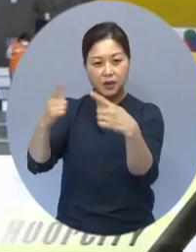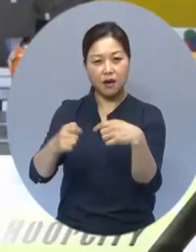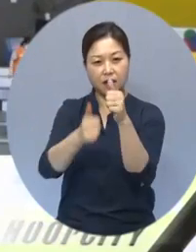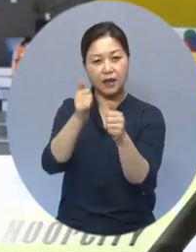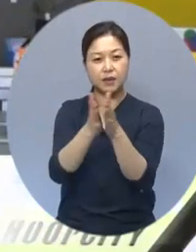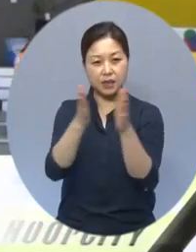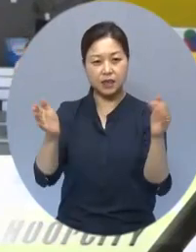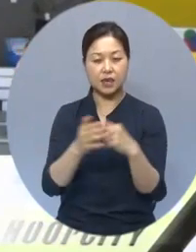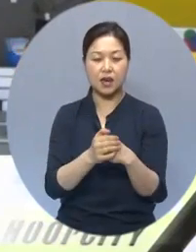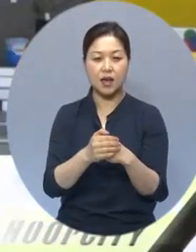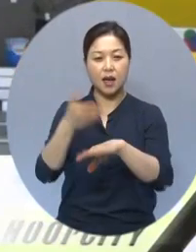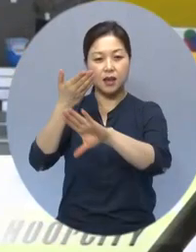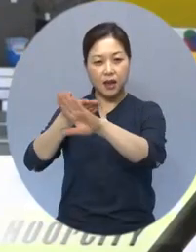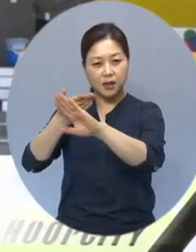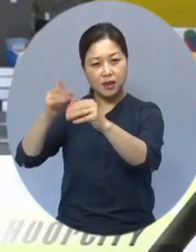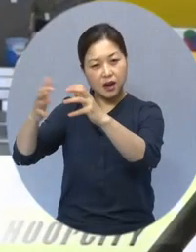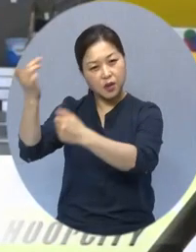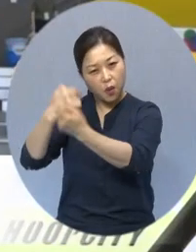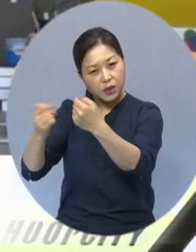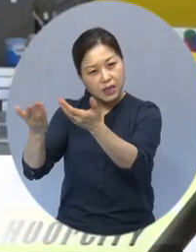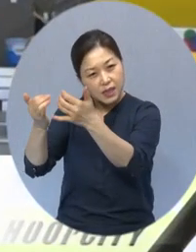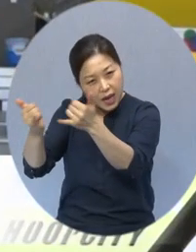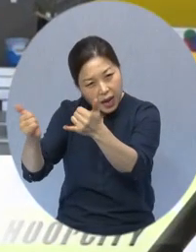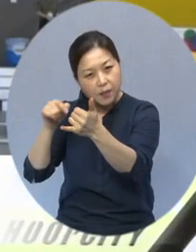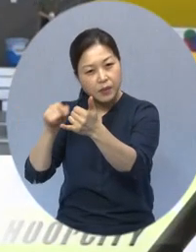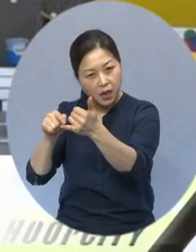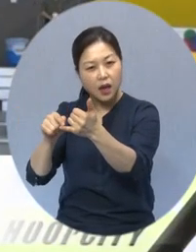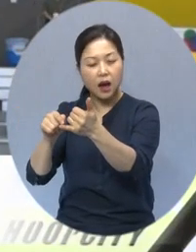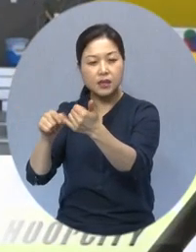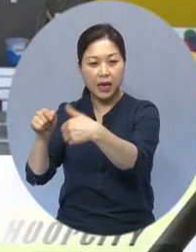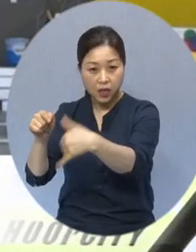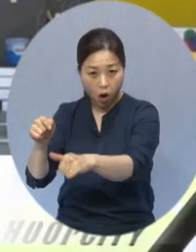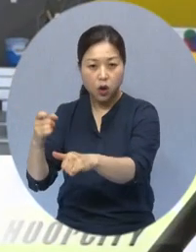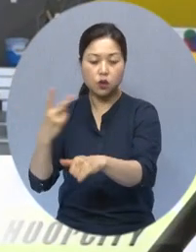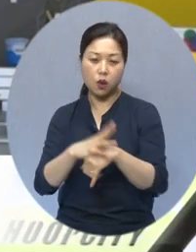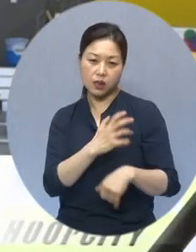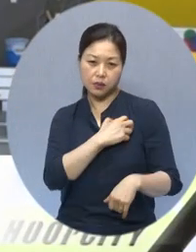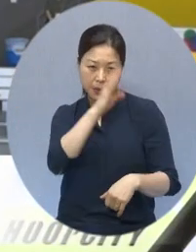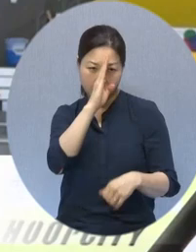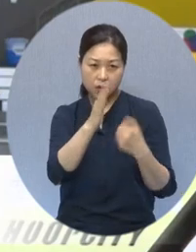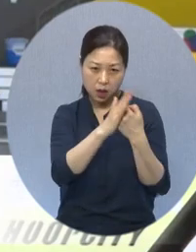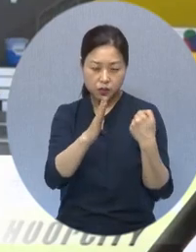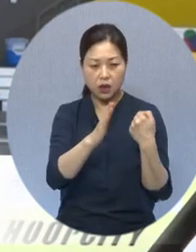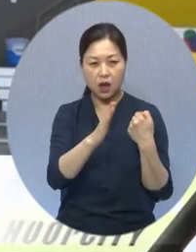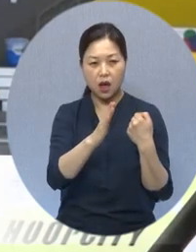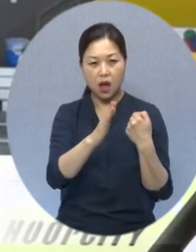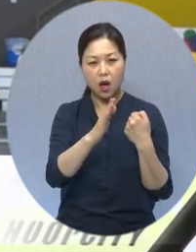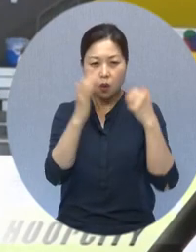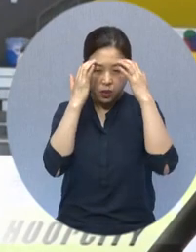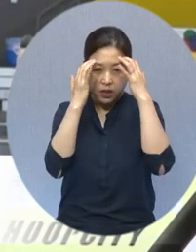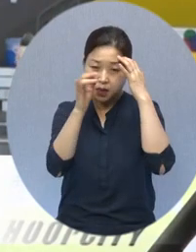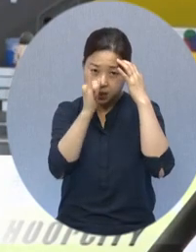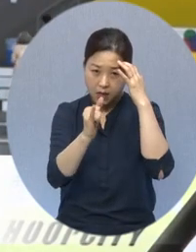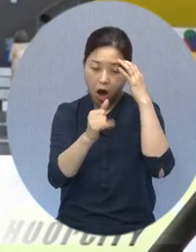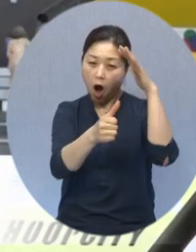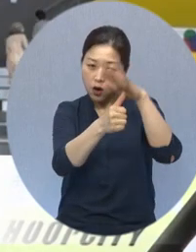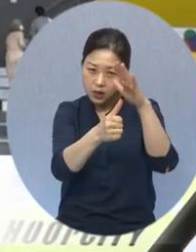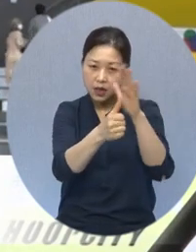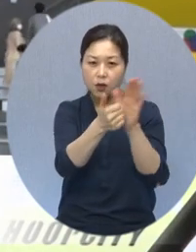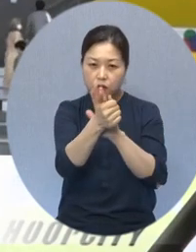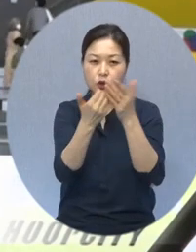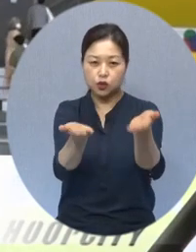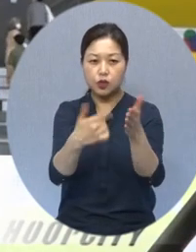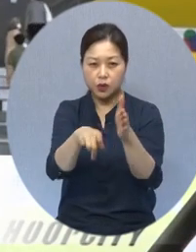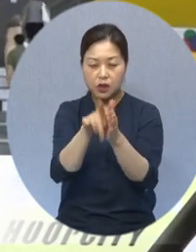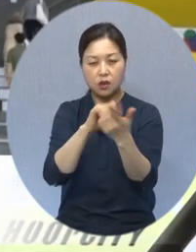외국인분들, 근로자들분의 자녀분들과 특히 심장병으로 고통받는 소외계층 어린이들이 혜택을 볼 수 있도록